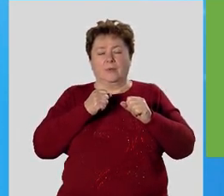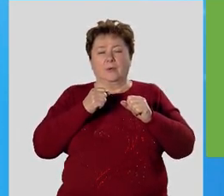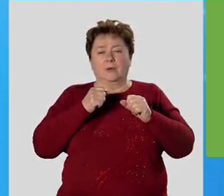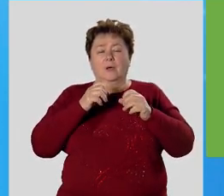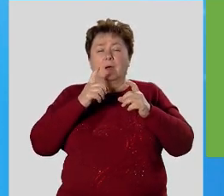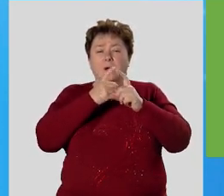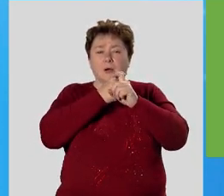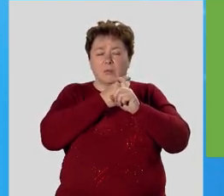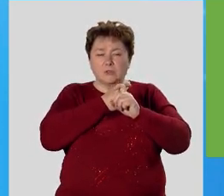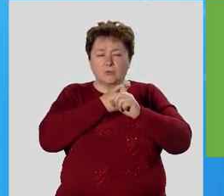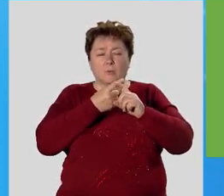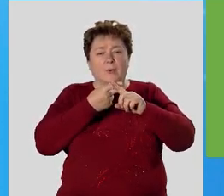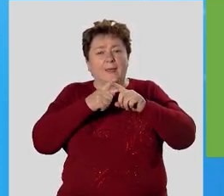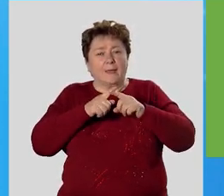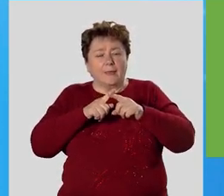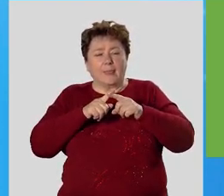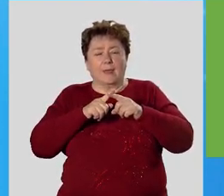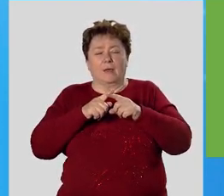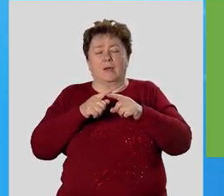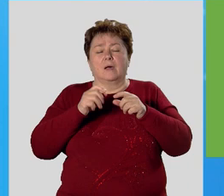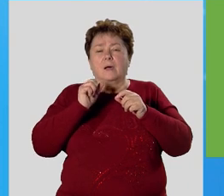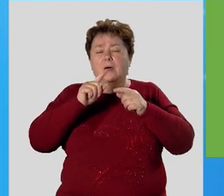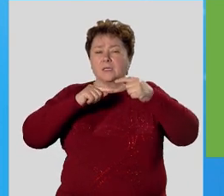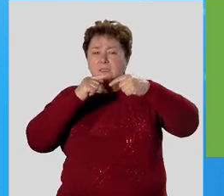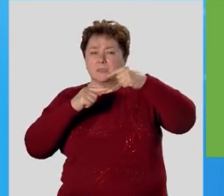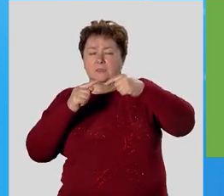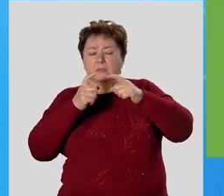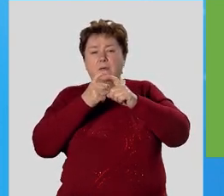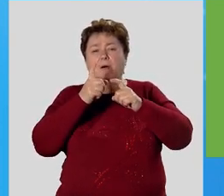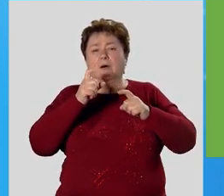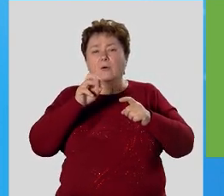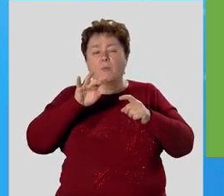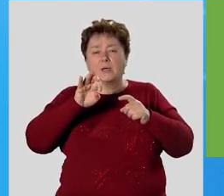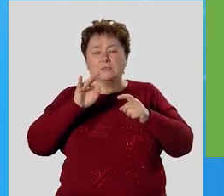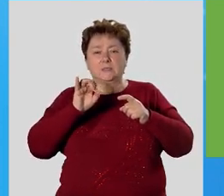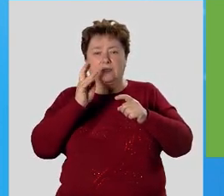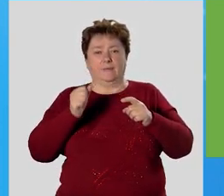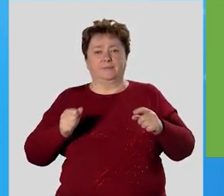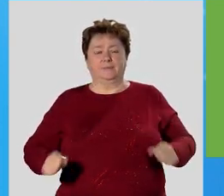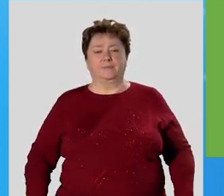Итак, хромосомы – это не что иное, как спирали хроматина.